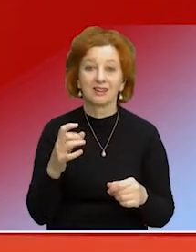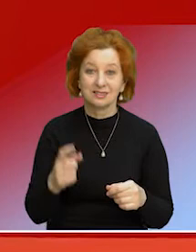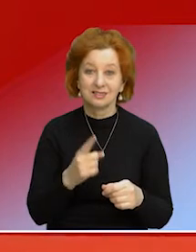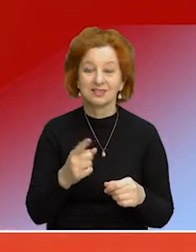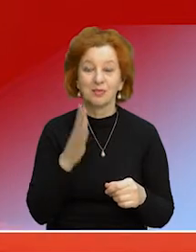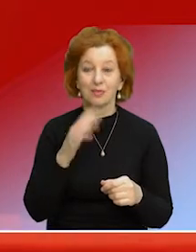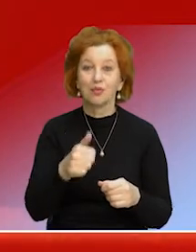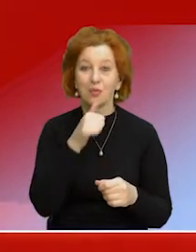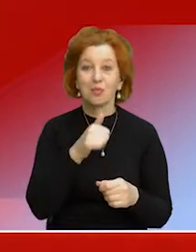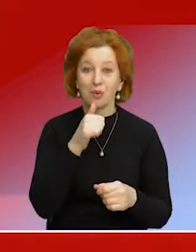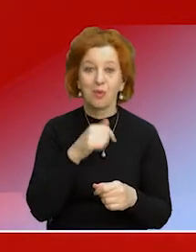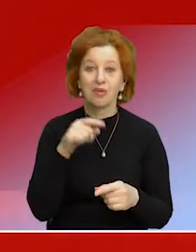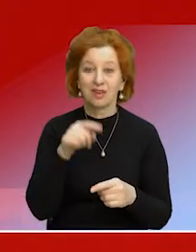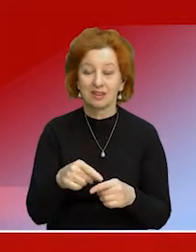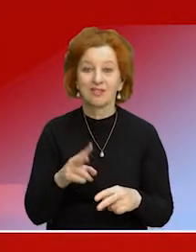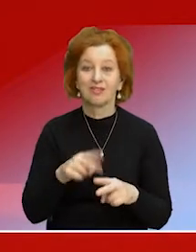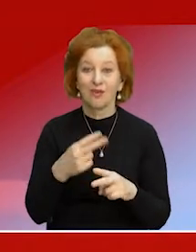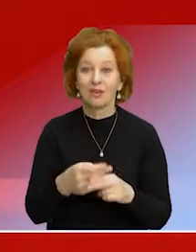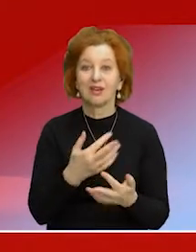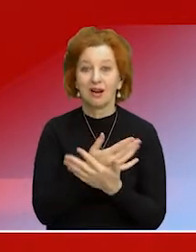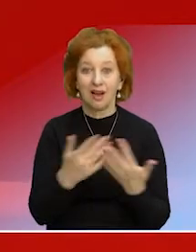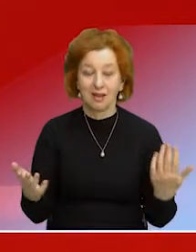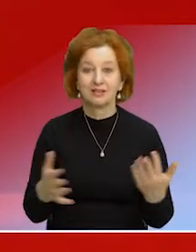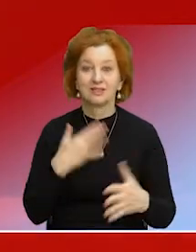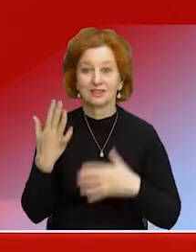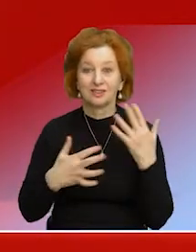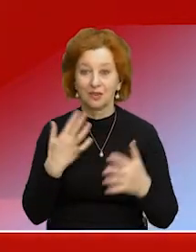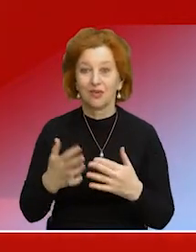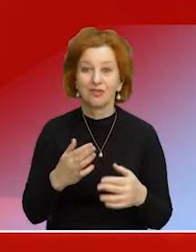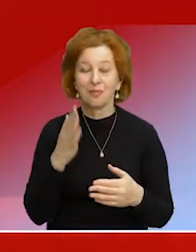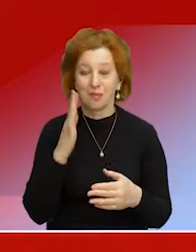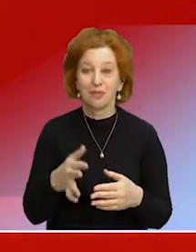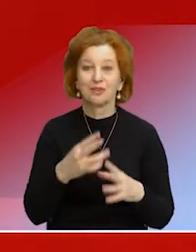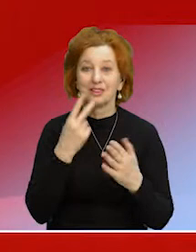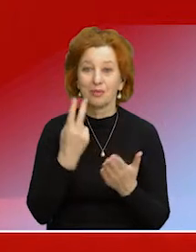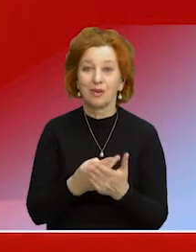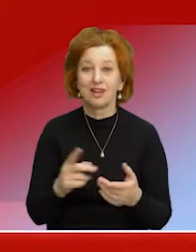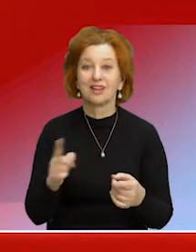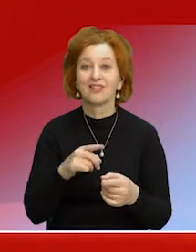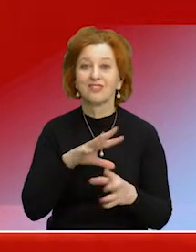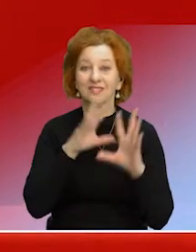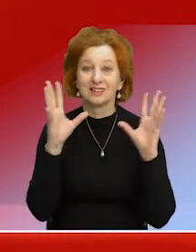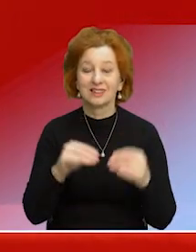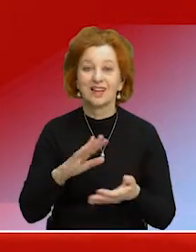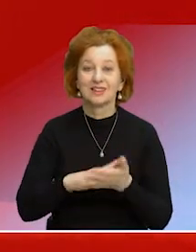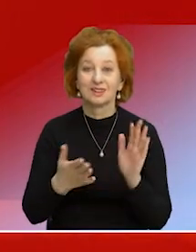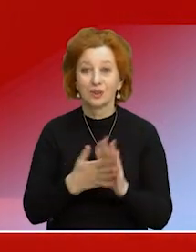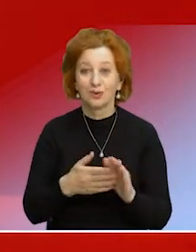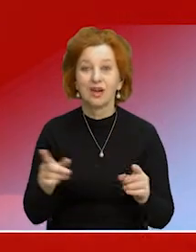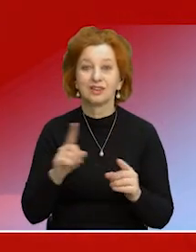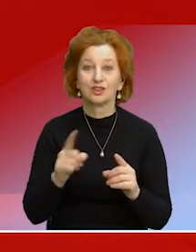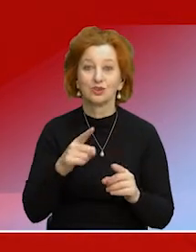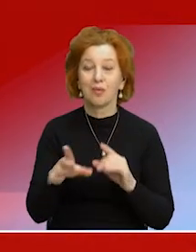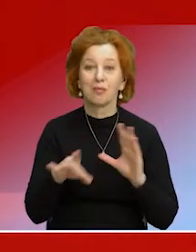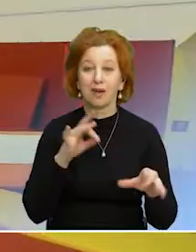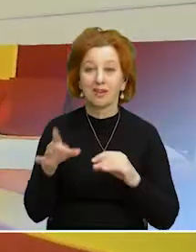и буду пробовать как раз-таки все то, чему я здесь научился. Буду смотреть по ситуации. Конечно, хочется